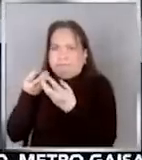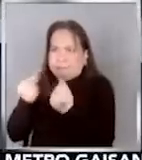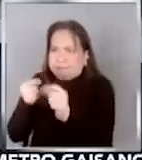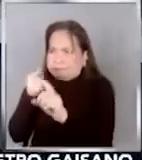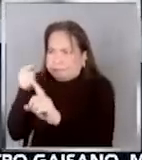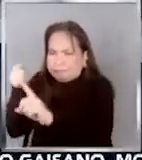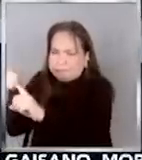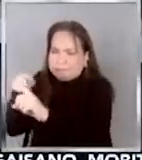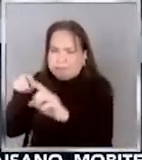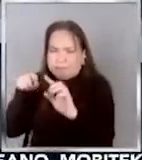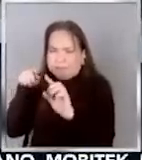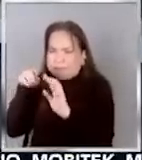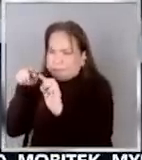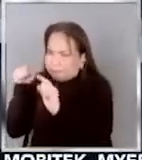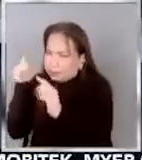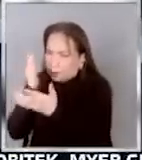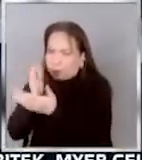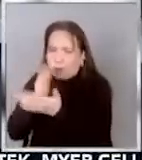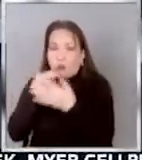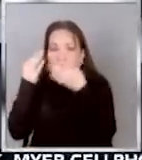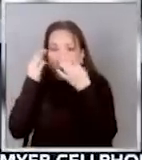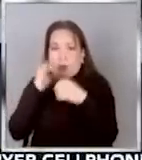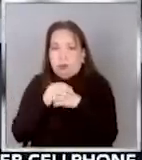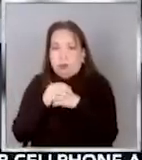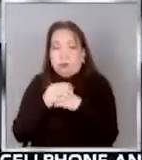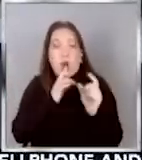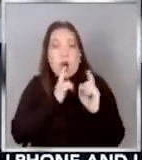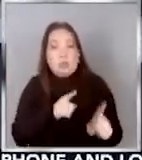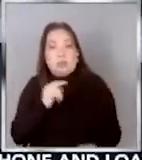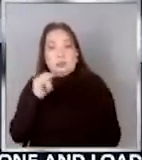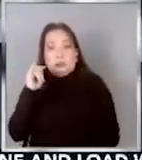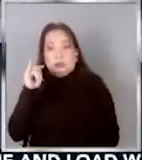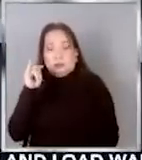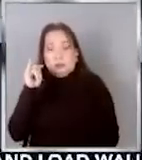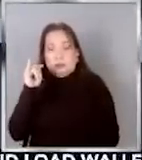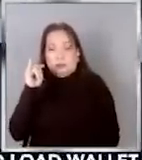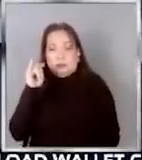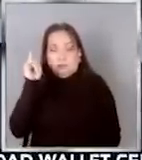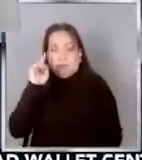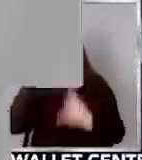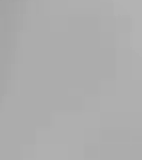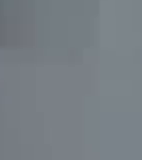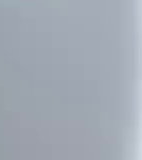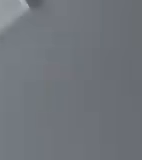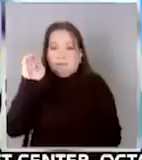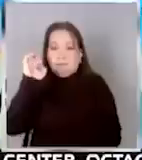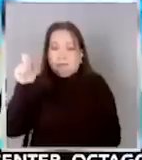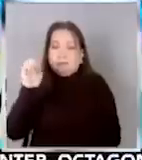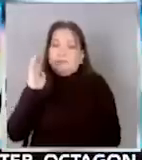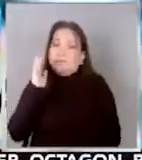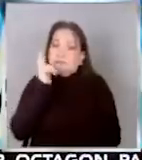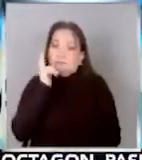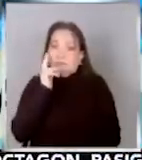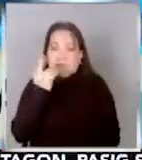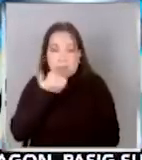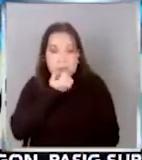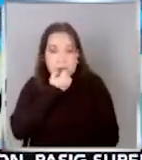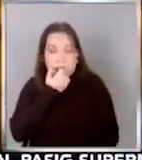tuturing bang krimen ang pagbabanta niya noon sa mga kriminal? Nakatutok si Mark Salazar.